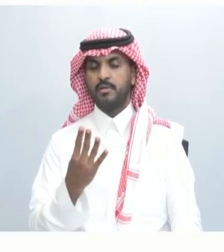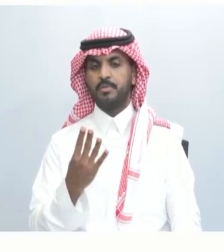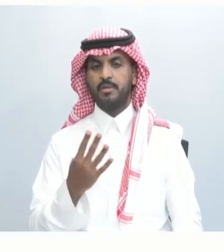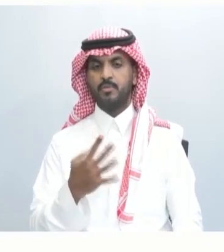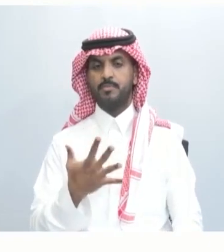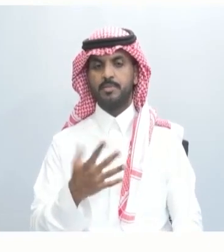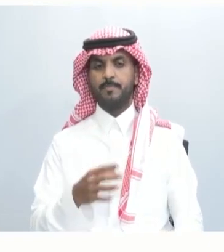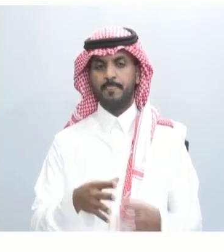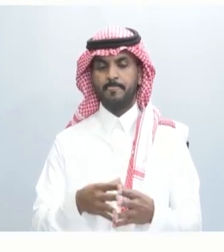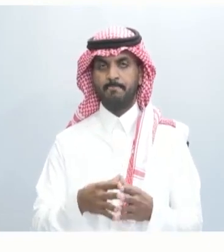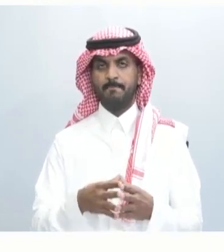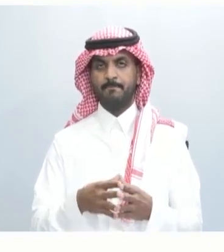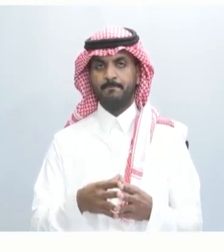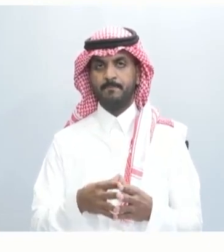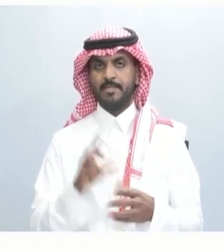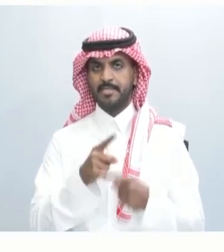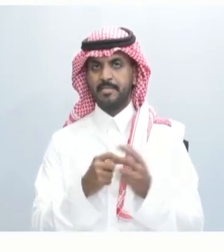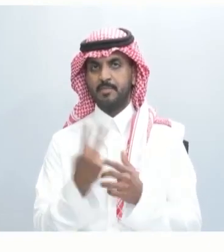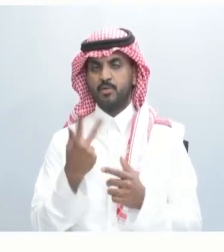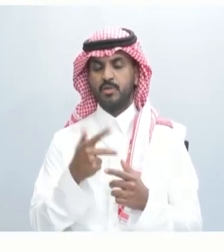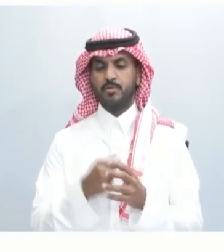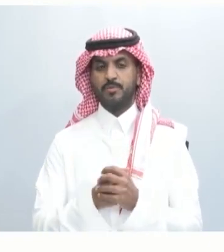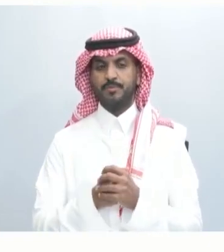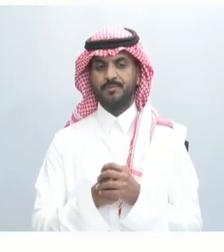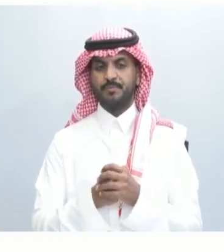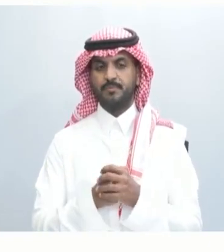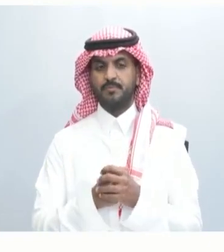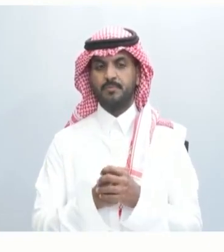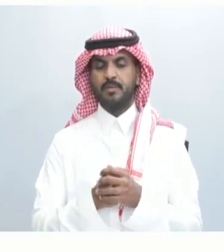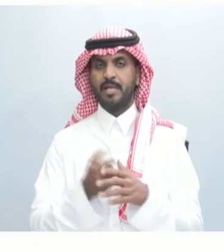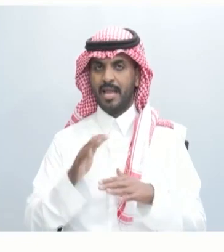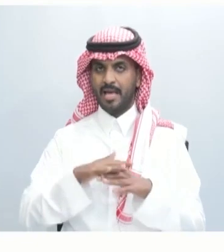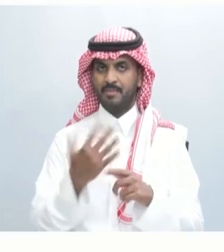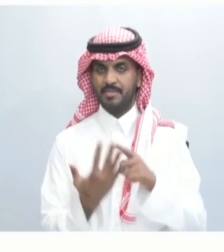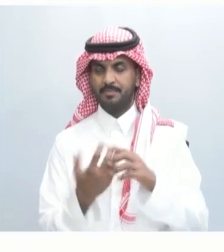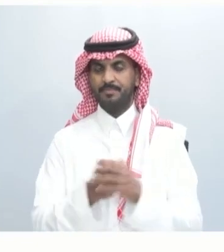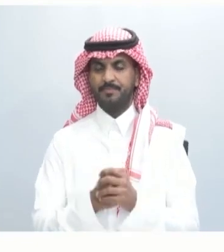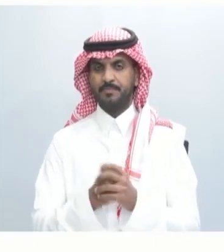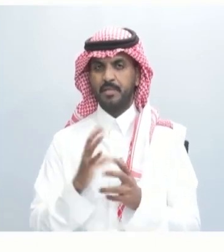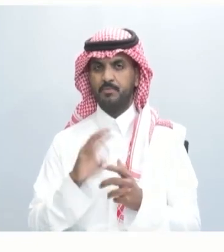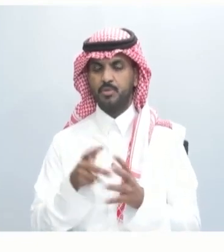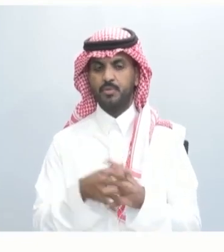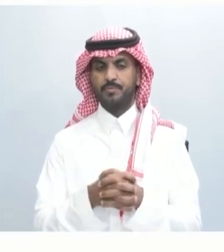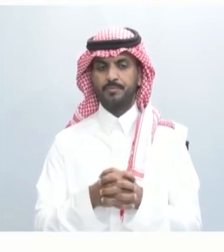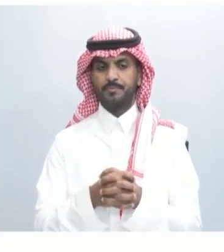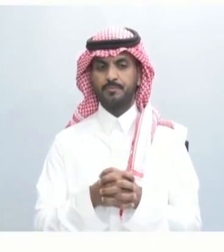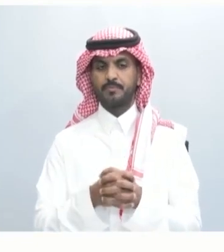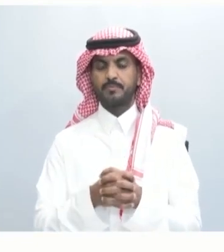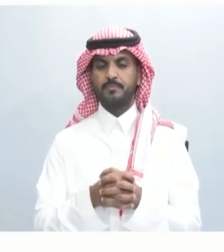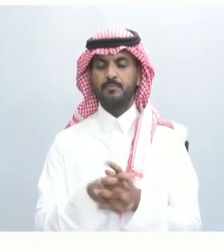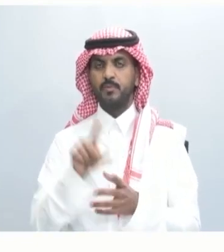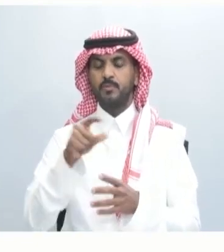اربعه خمسه اذا ساقسم 200 وثمانون على خمسه كم سيكون الاجابه ابنائي بناتي